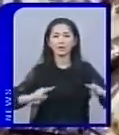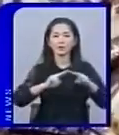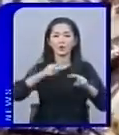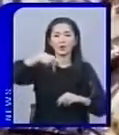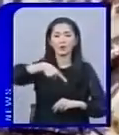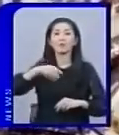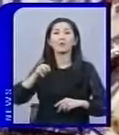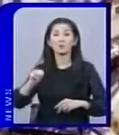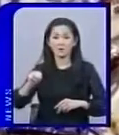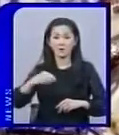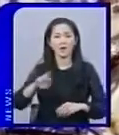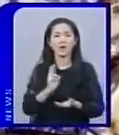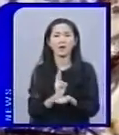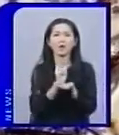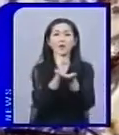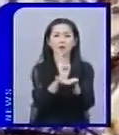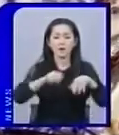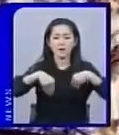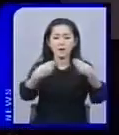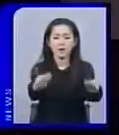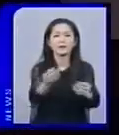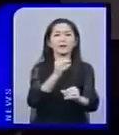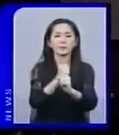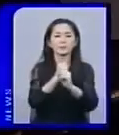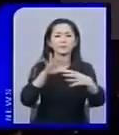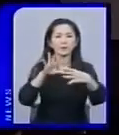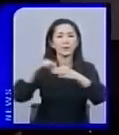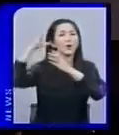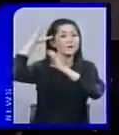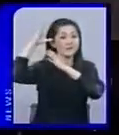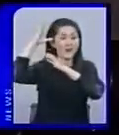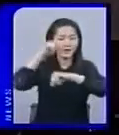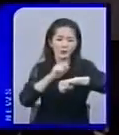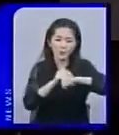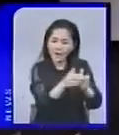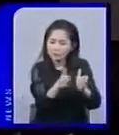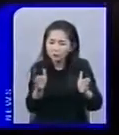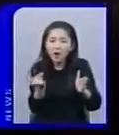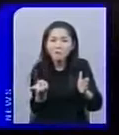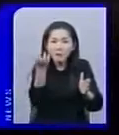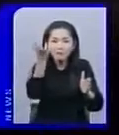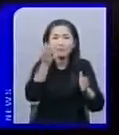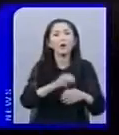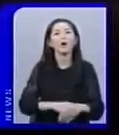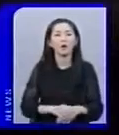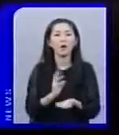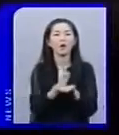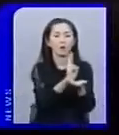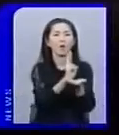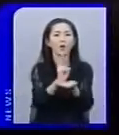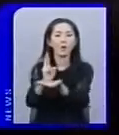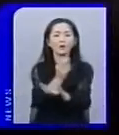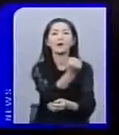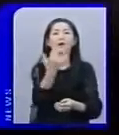นตร์สั้น5เรื่องที่ได้รับรางวัลนะครับคืออยากให้เด็กและเยาวชนรู้เท่าทันไม่ตกเป็นเหยื่อพนันฟุตบอลออนไลน์แล้วก็มีการแสดง